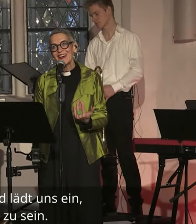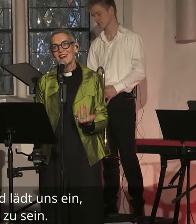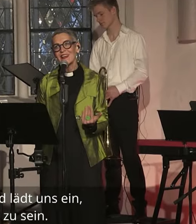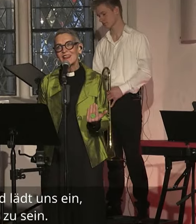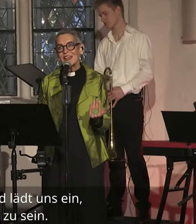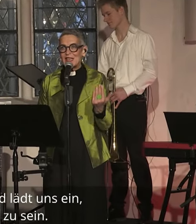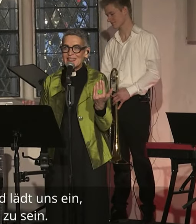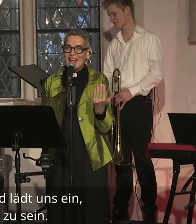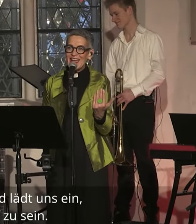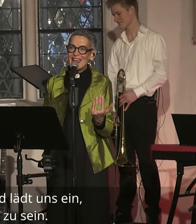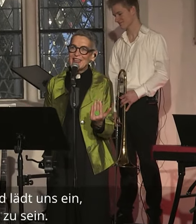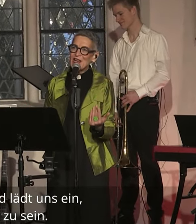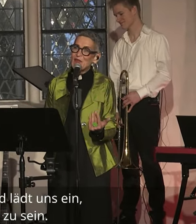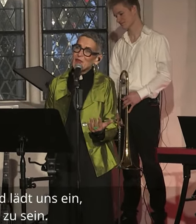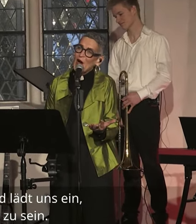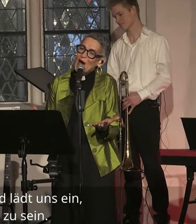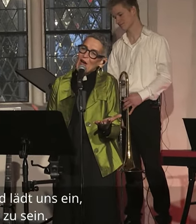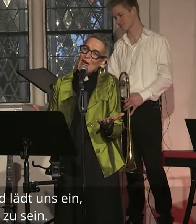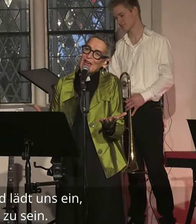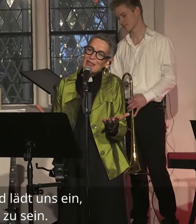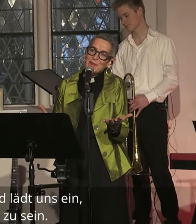ein, seine